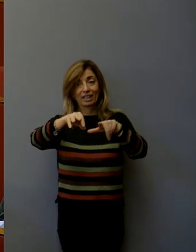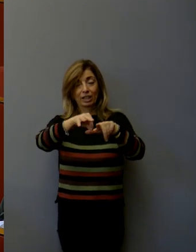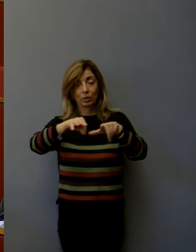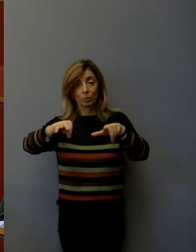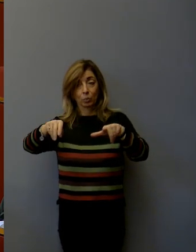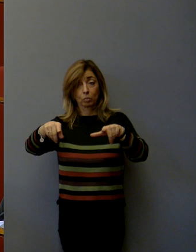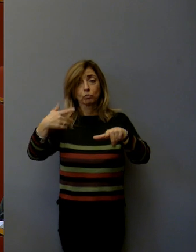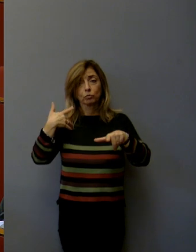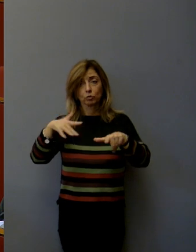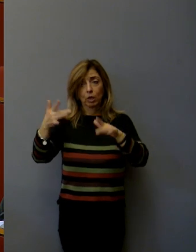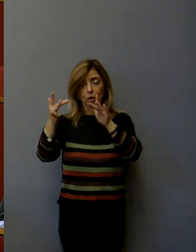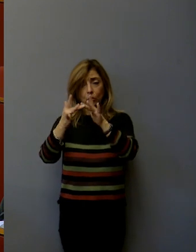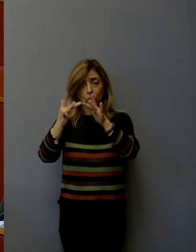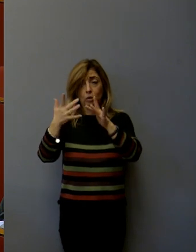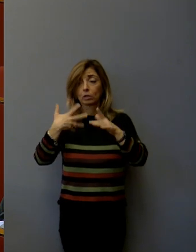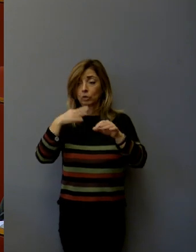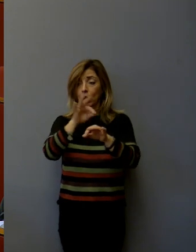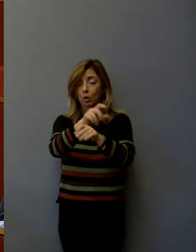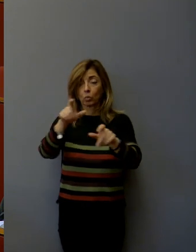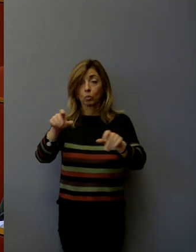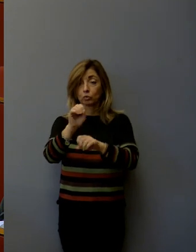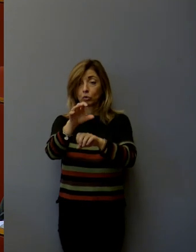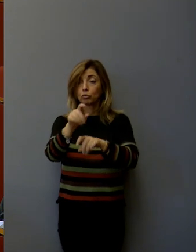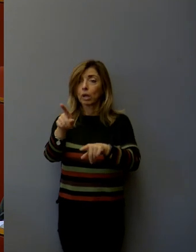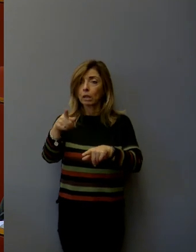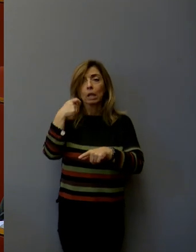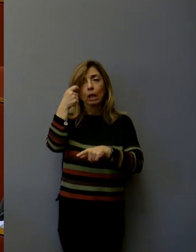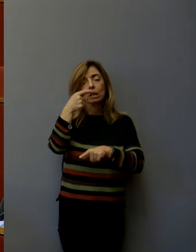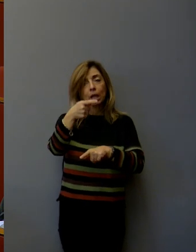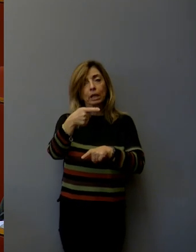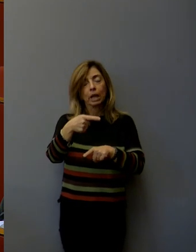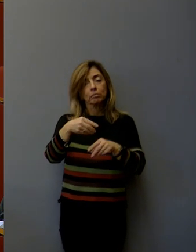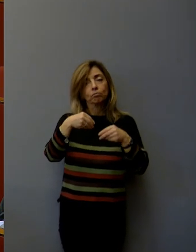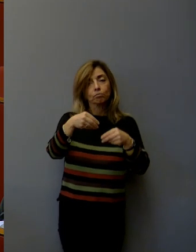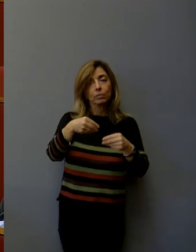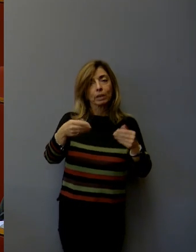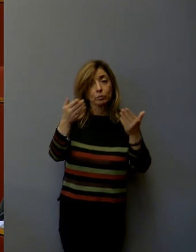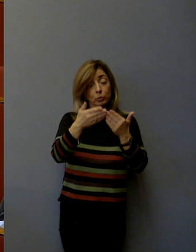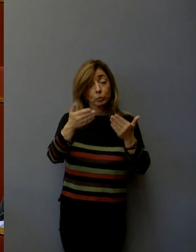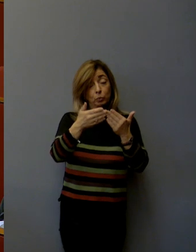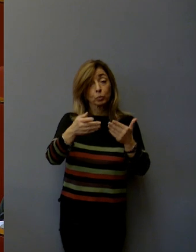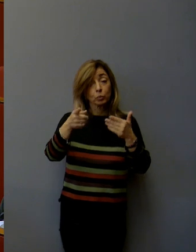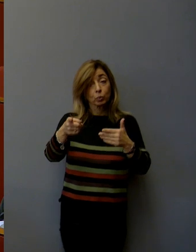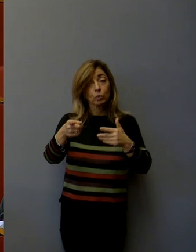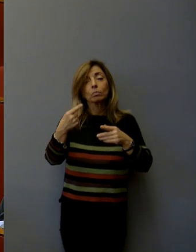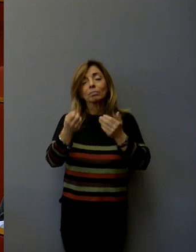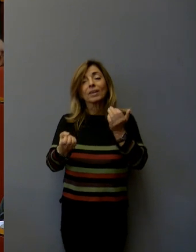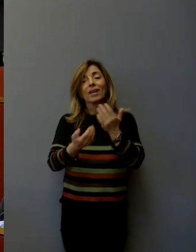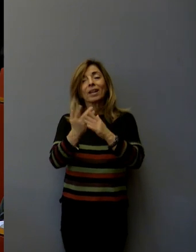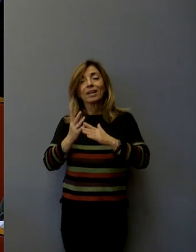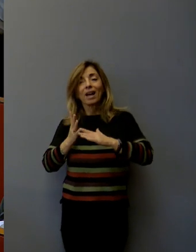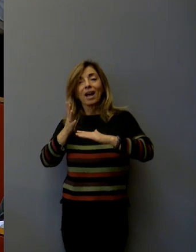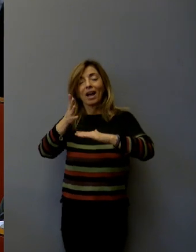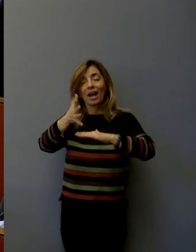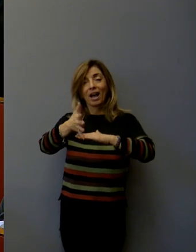sarebbero docenti interessati che facciano almeno uno studio per la fattibilità di un accesso dal mare